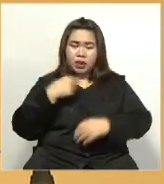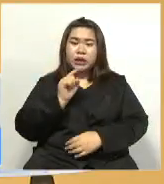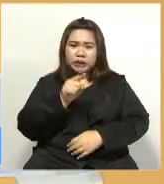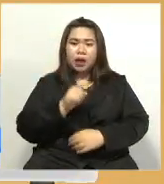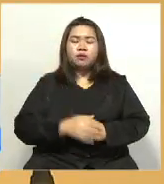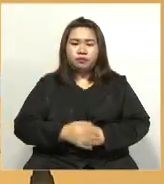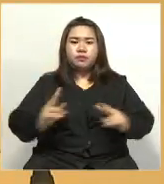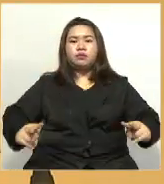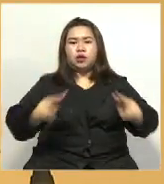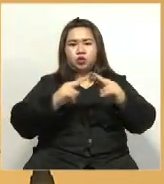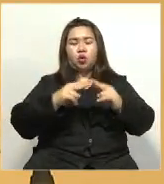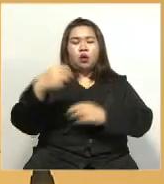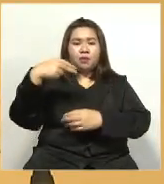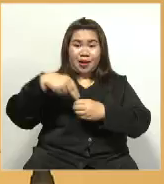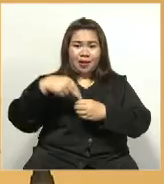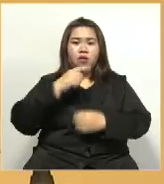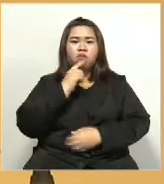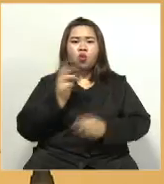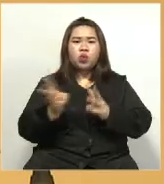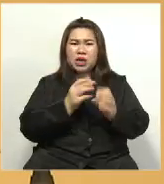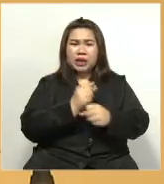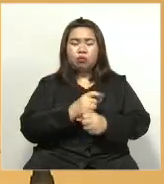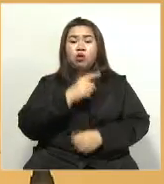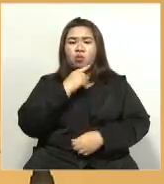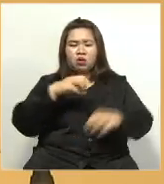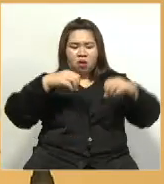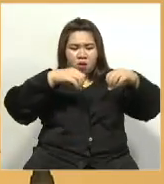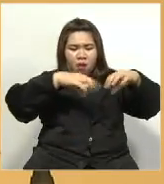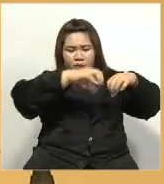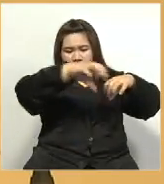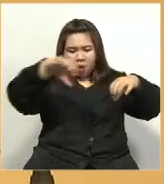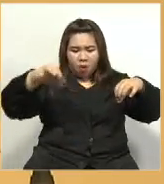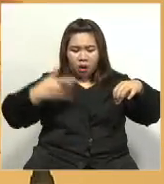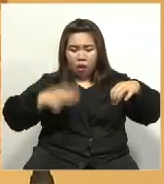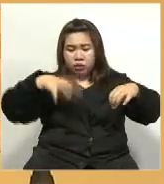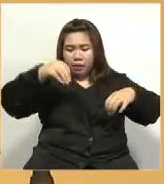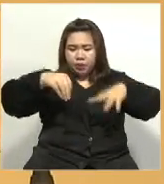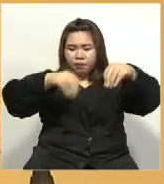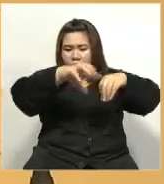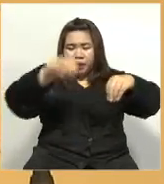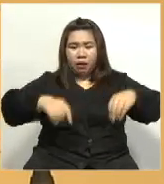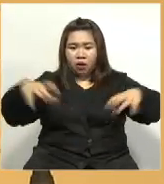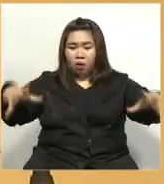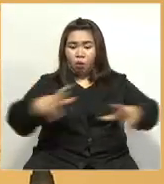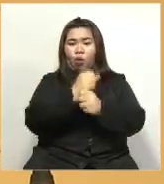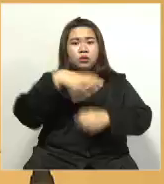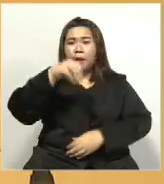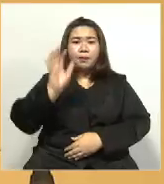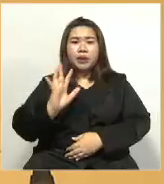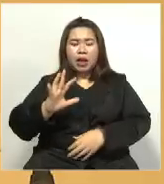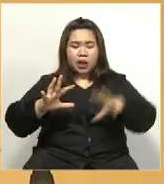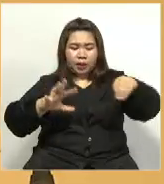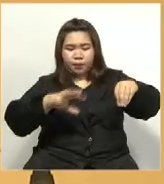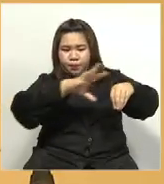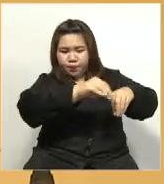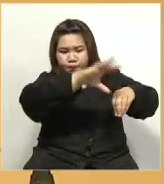ไปยังกระทรวงพลังงานว่าวิธีการตัดกระแสไฟฟ้าเนี่ยขอให้ตัดเป็นโซนโซนไปแล้วก็พิ